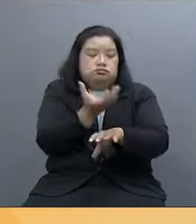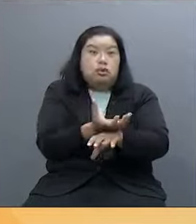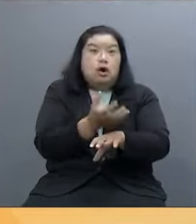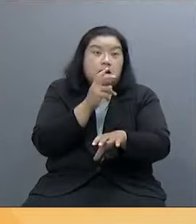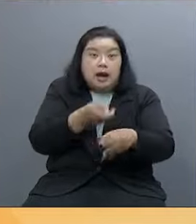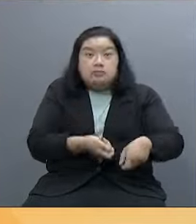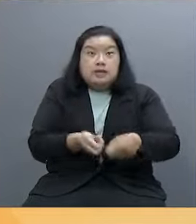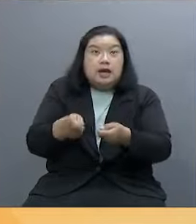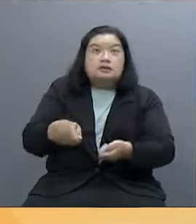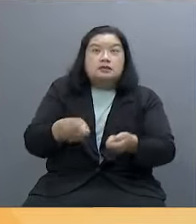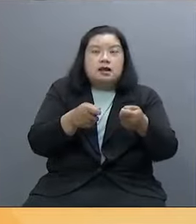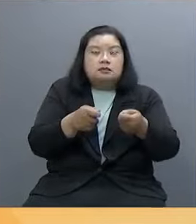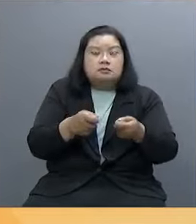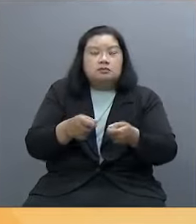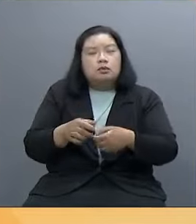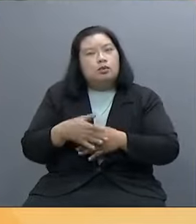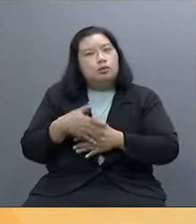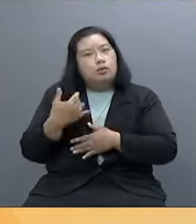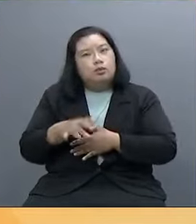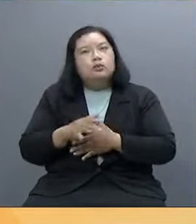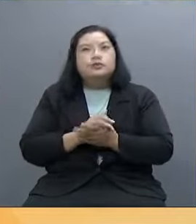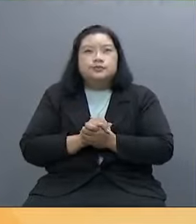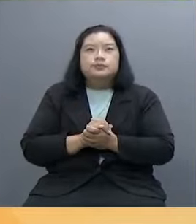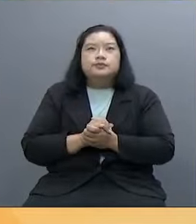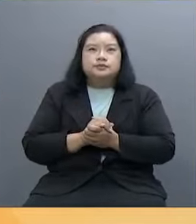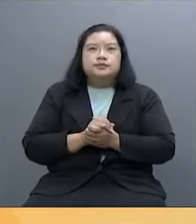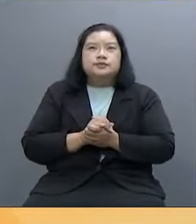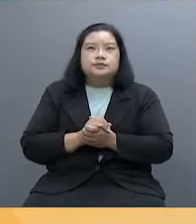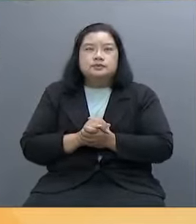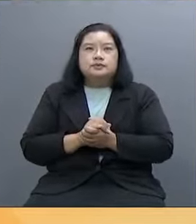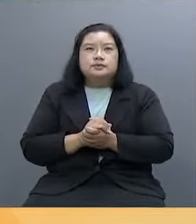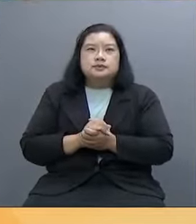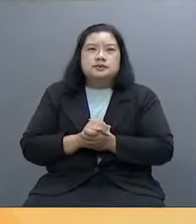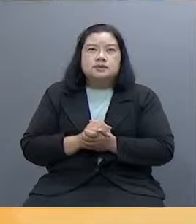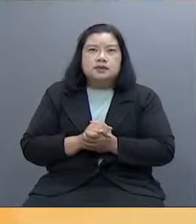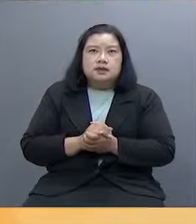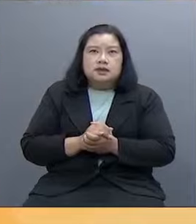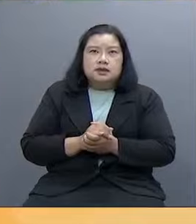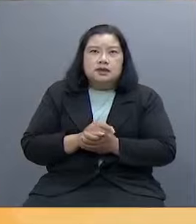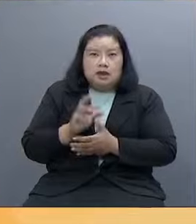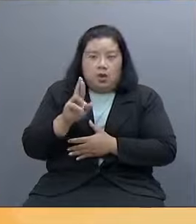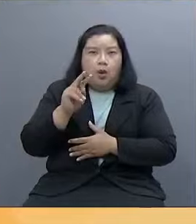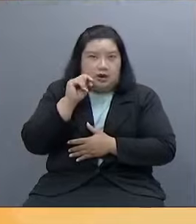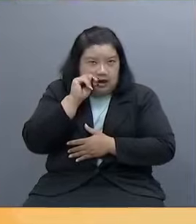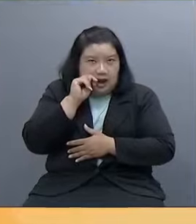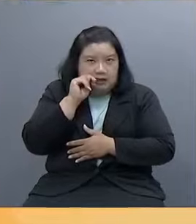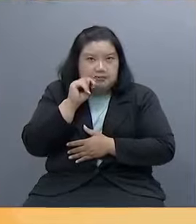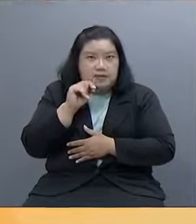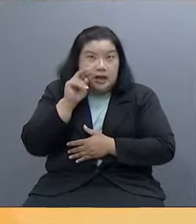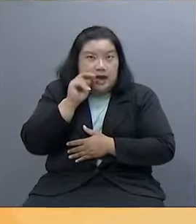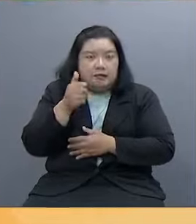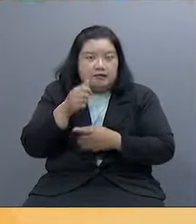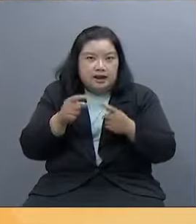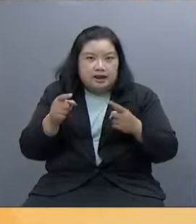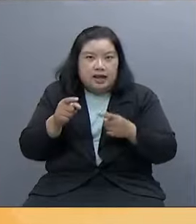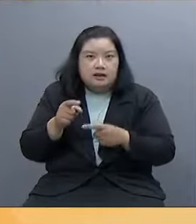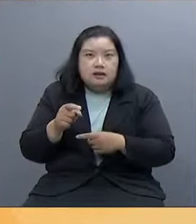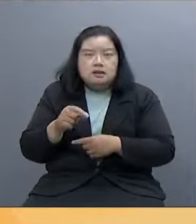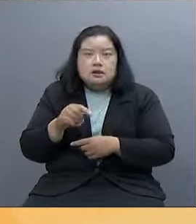เหลืองตกใจ ต้องดูให้ถูกคันไม่งั้น น้ำประปา ไม่งั้นเดี๋ยวจะกลายเป็นรถดูดสิ่งปฏิกูลแทนนะคะคุณผู้ช